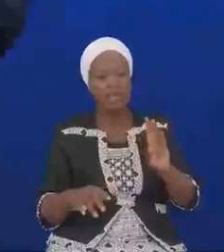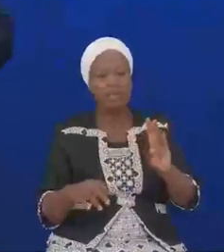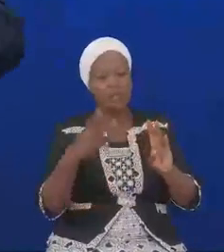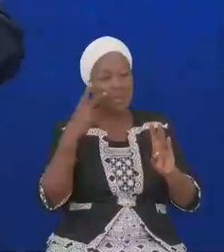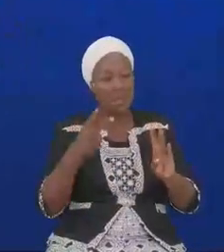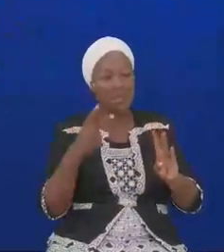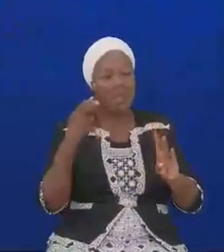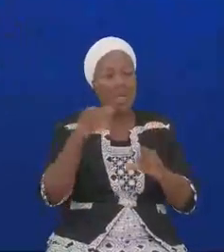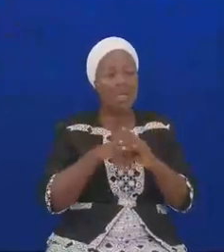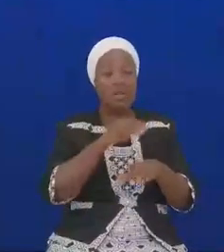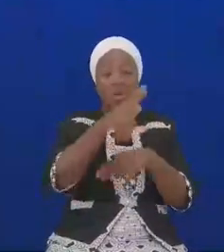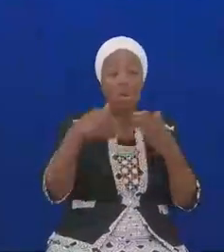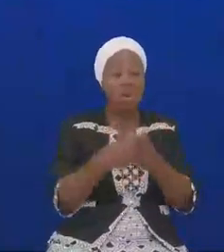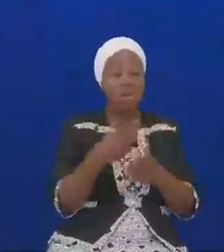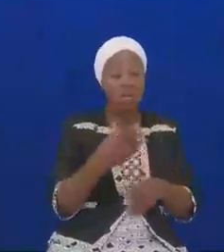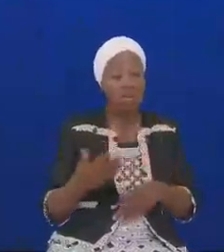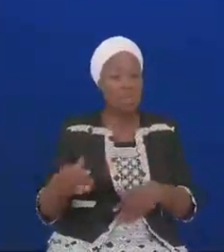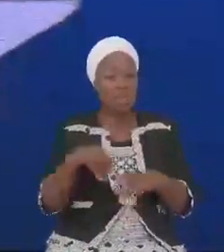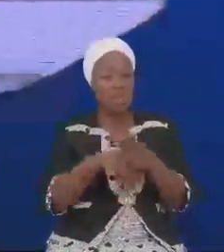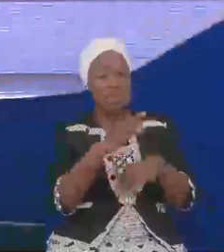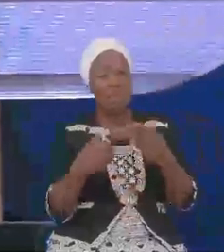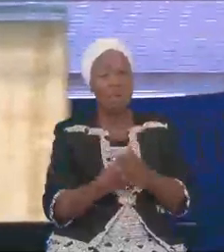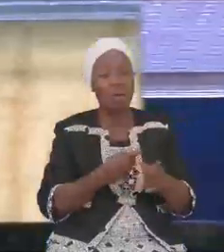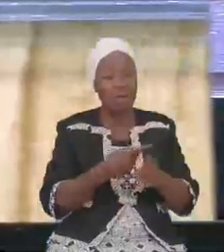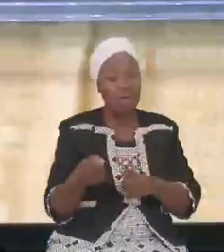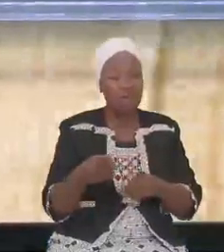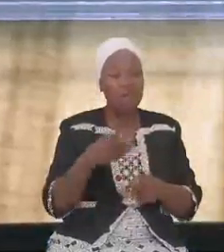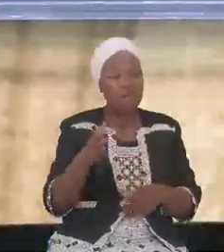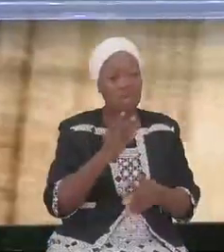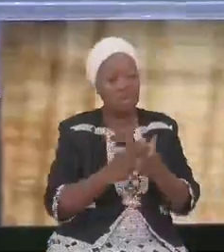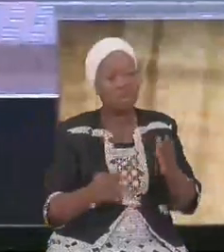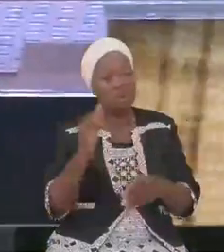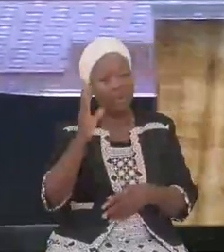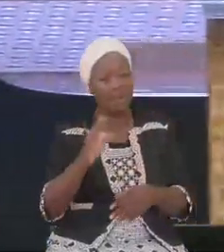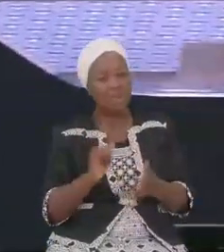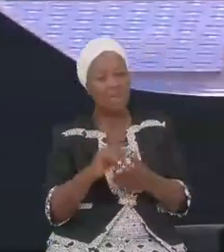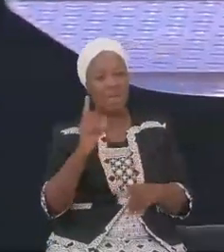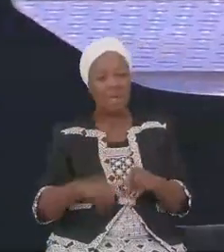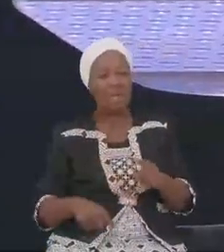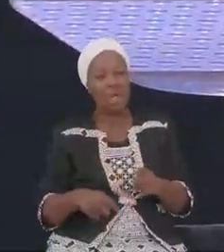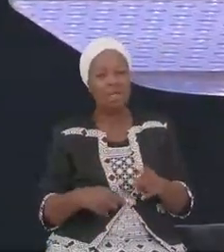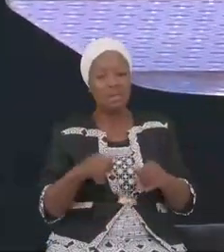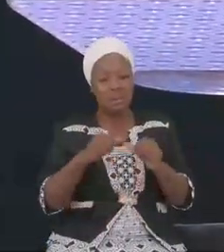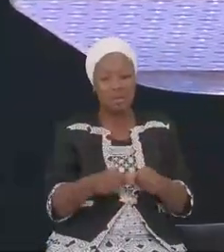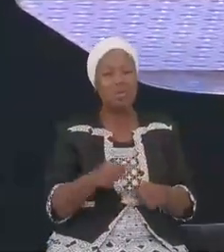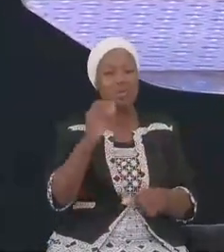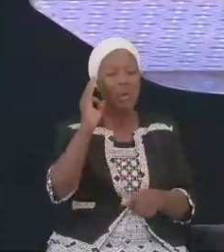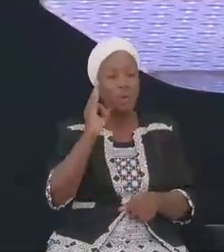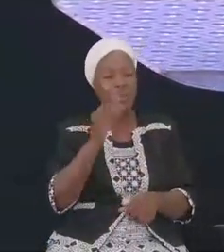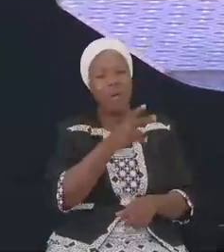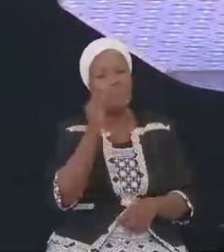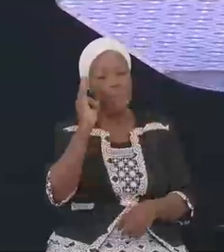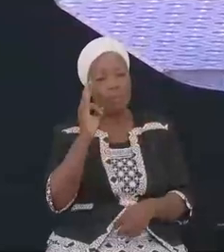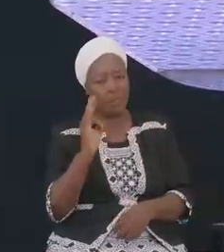ces choses, dans toutes les persécutions, il y a des prédicateurs qui ne peuvent plus continuer de prêcher. Et s'il